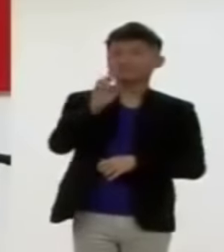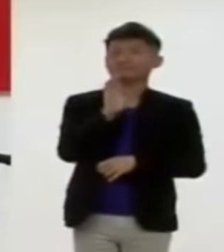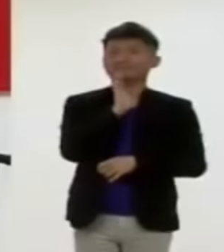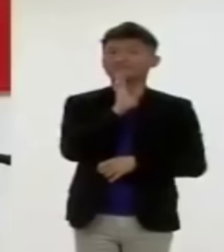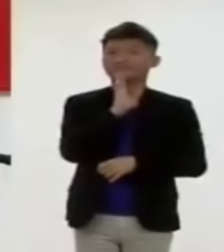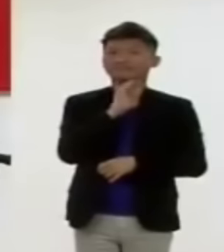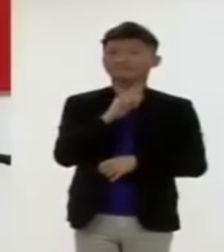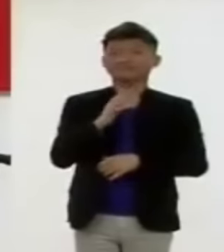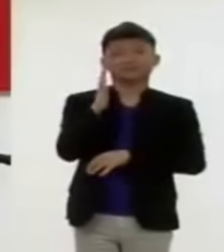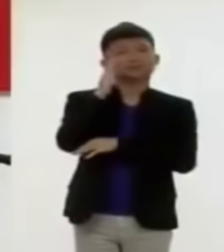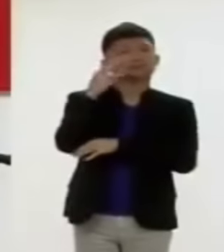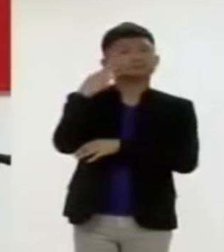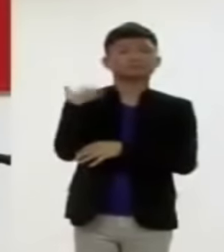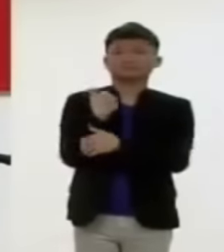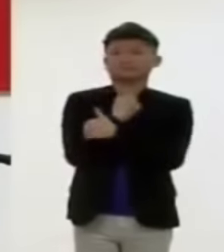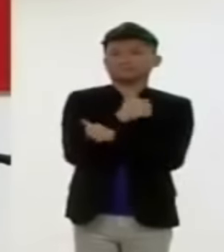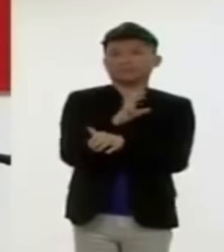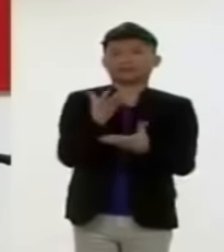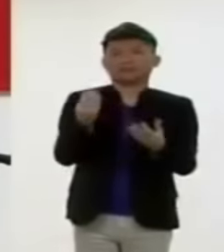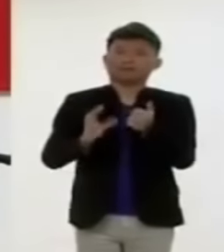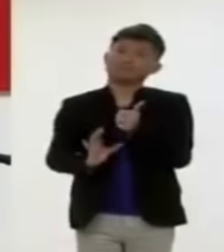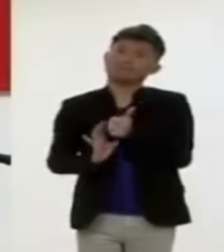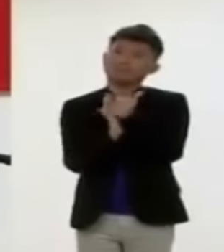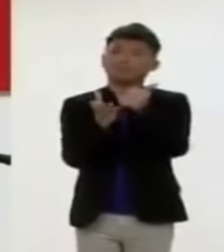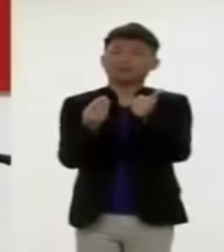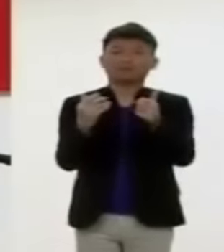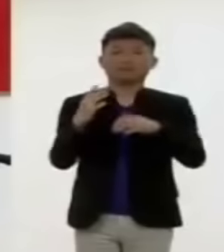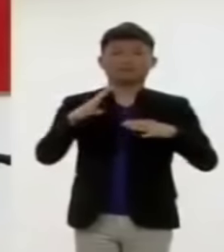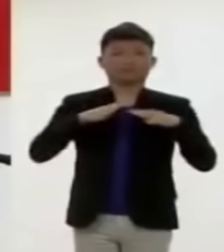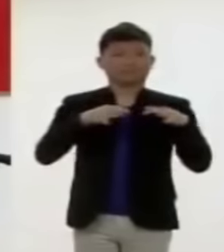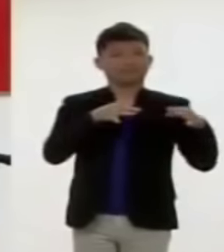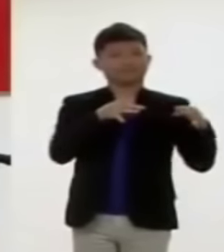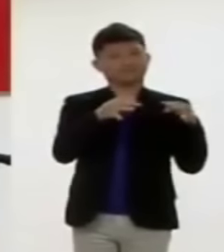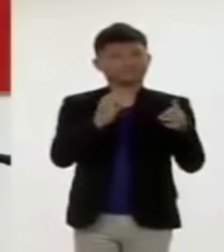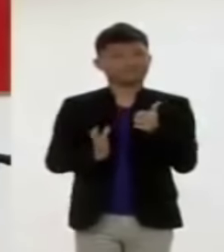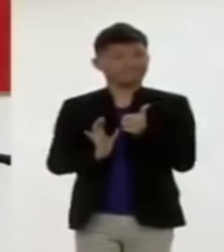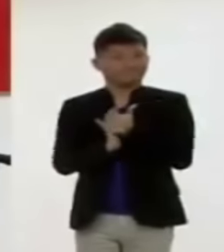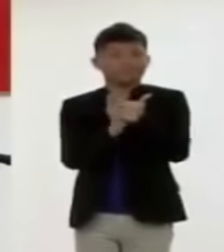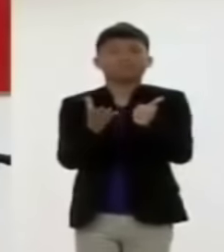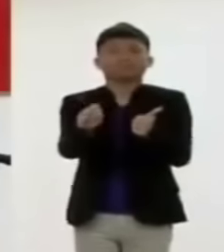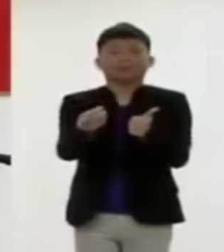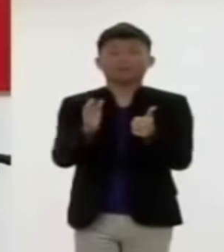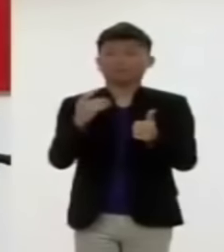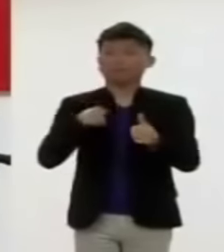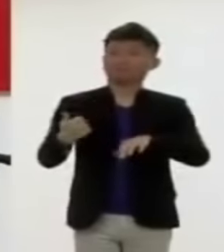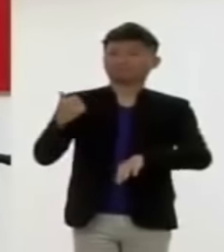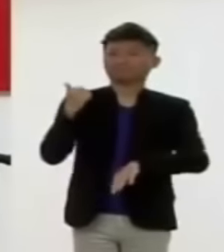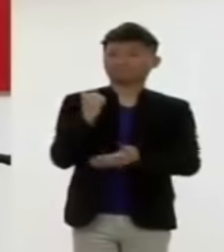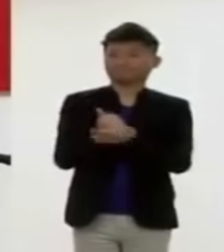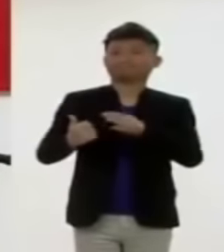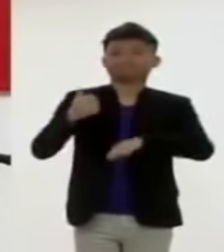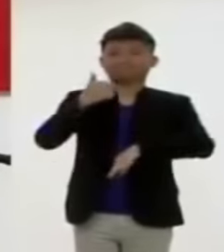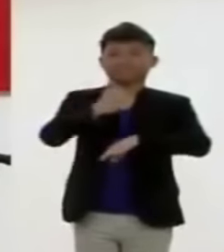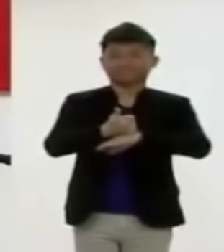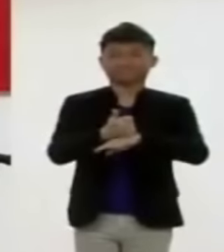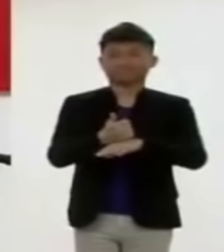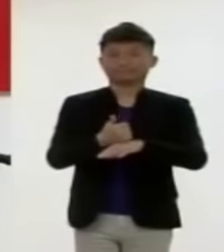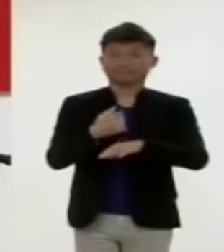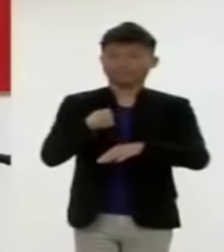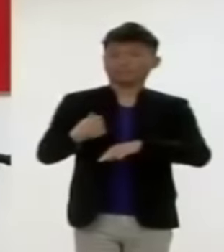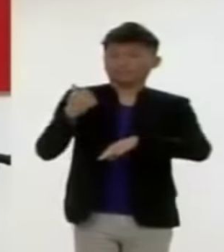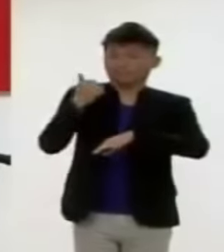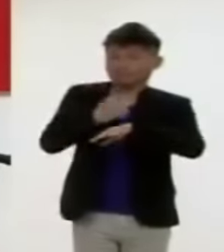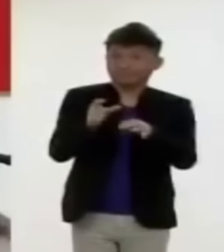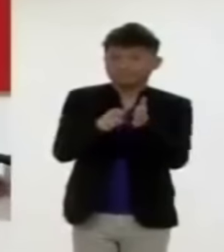有任何政治的背景，没有任何官商的背景，但是我当了省府委员。我当省府委员的任内，我